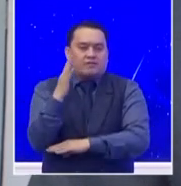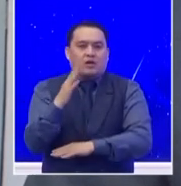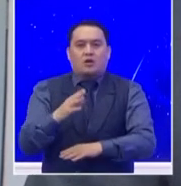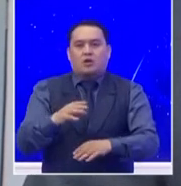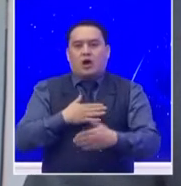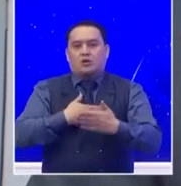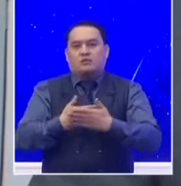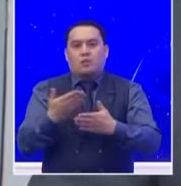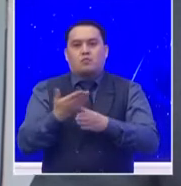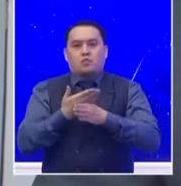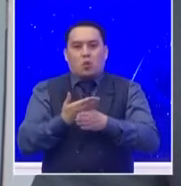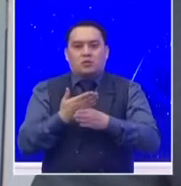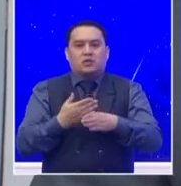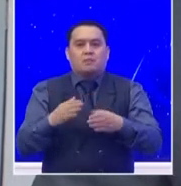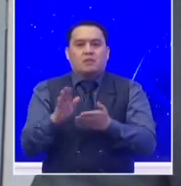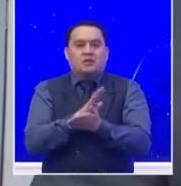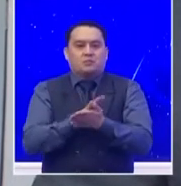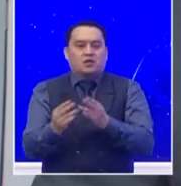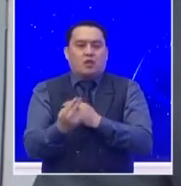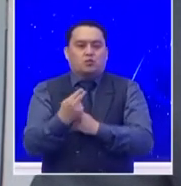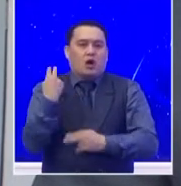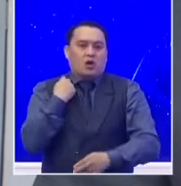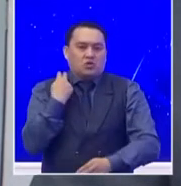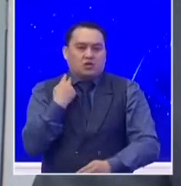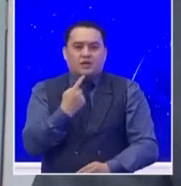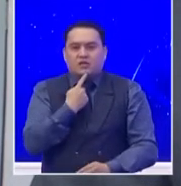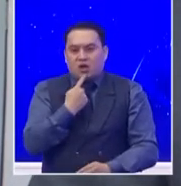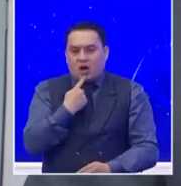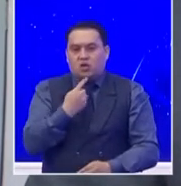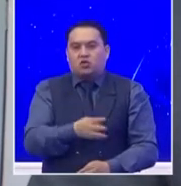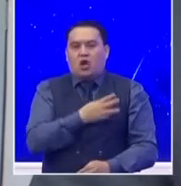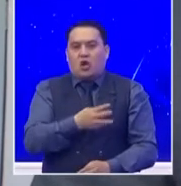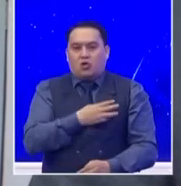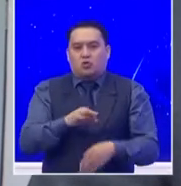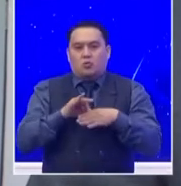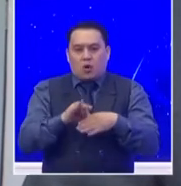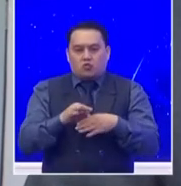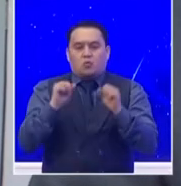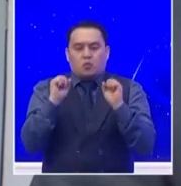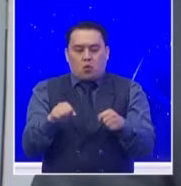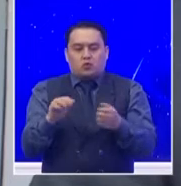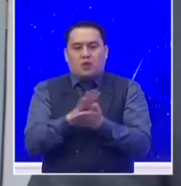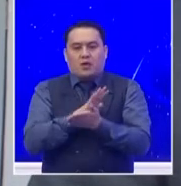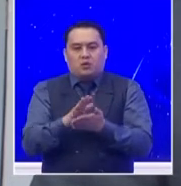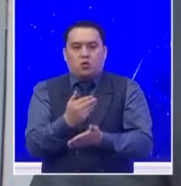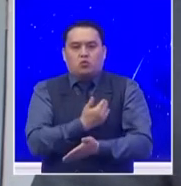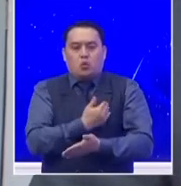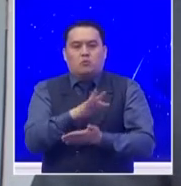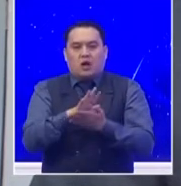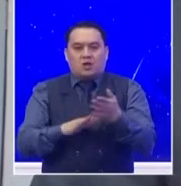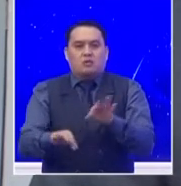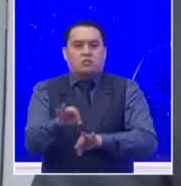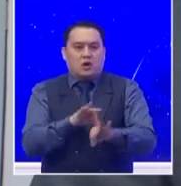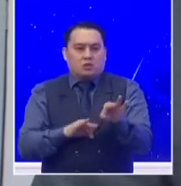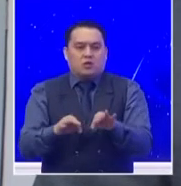образовательного волонтерства, то мы запустили бесплатные курсы английского языка. Каждый желающий может проходить и обучаться. Все, кто хочет продолжить свой проект или